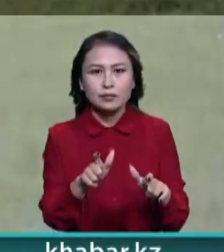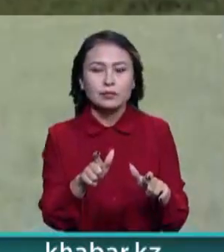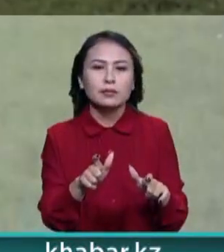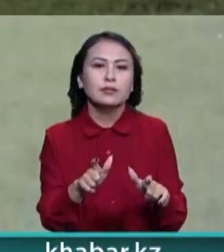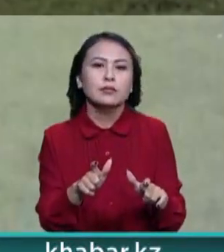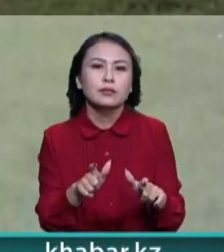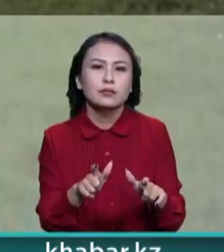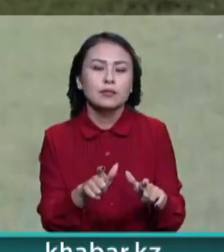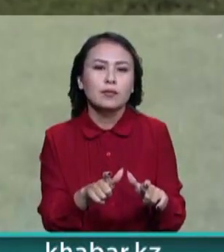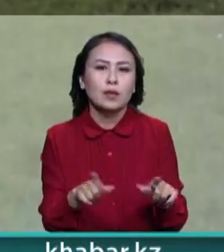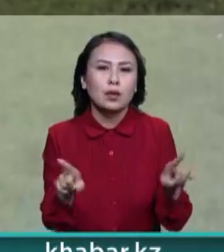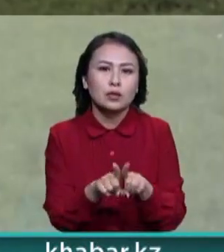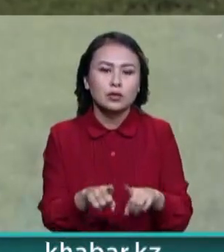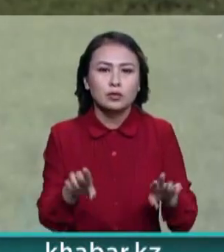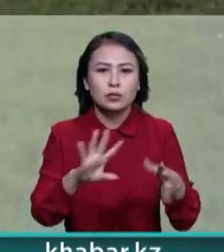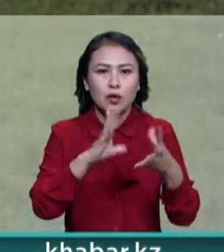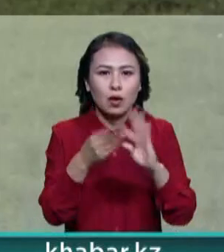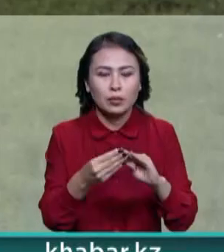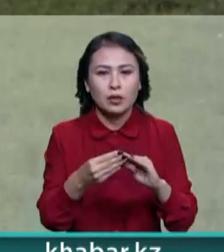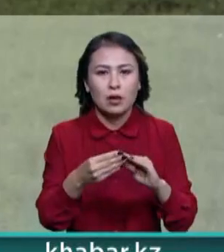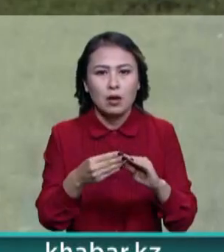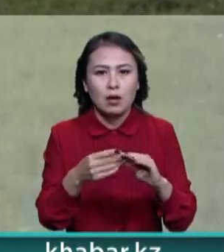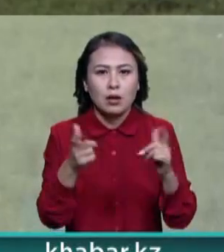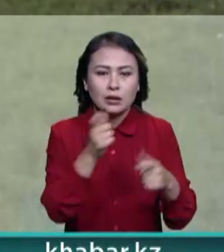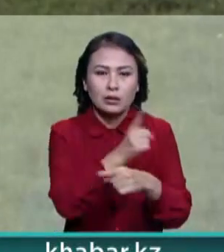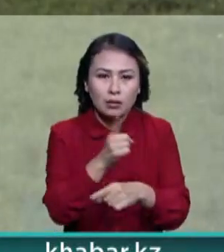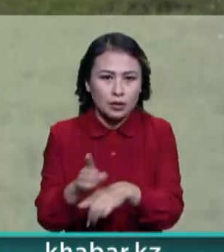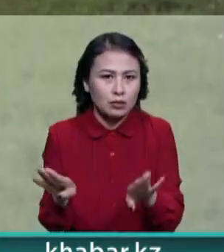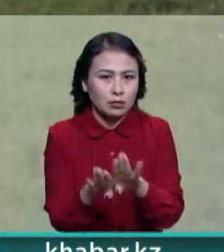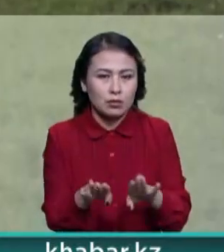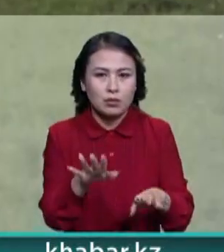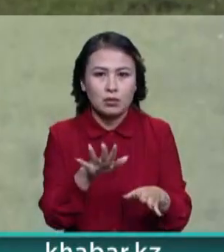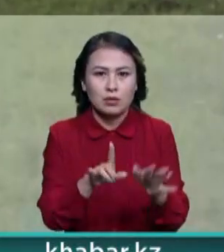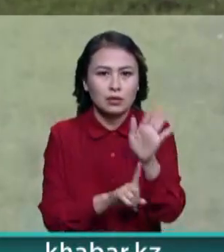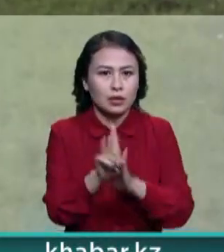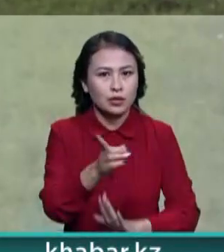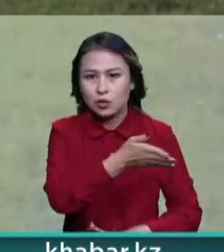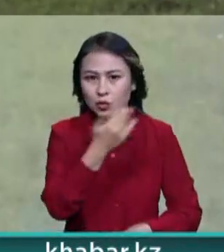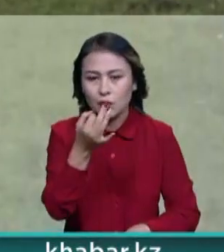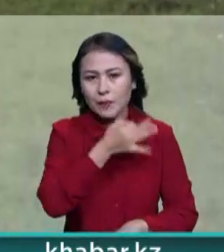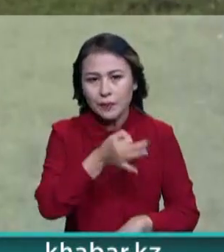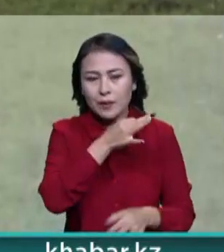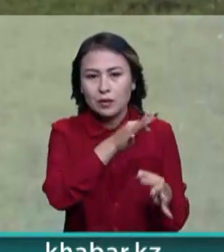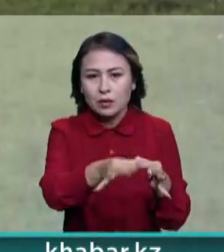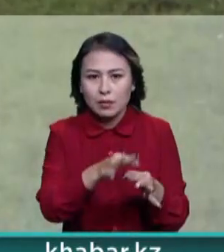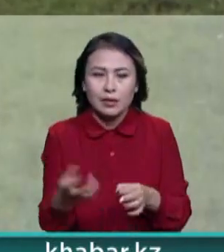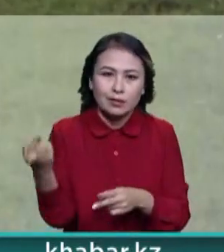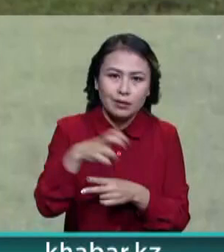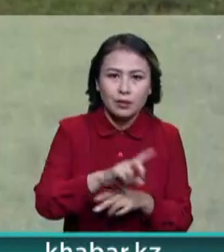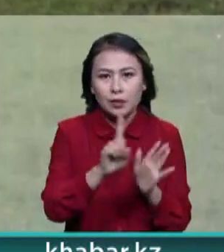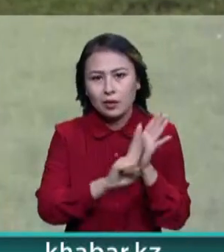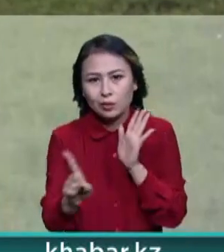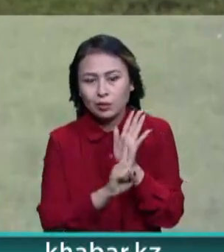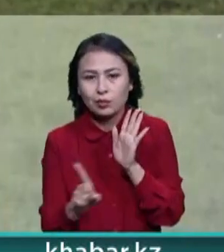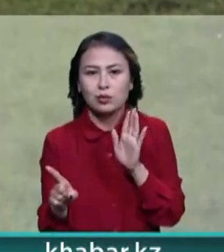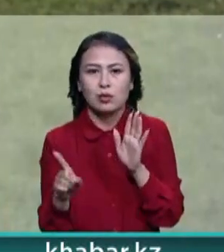жарияланғалы айтарлықтай бір шектеу шаралары қолға алынбай отыр. Оны өзіміз де көріп отырмыз. Яғни бұл елді мекендерге келіп